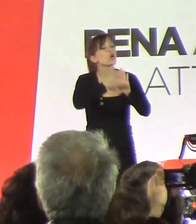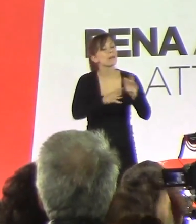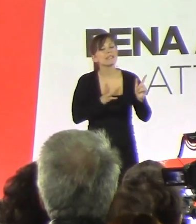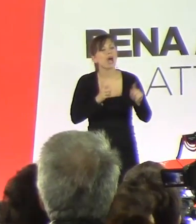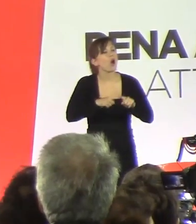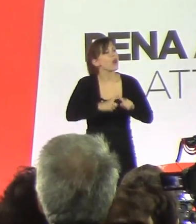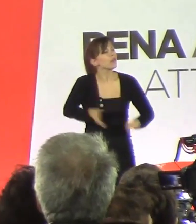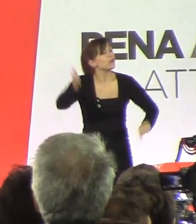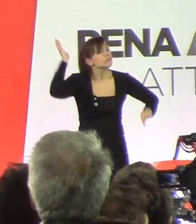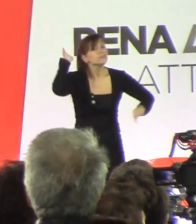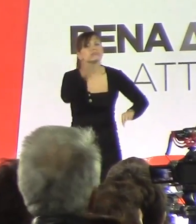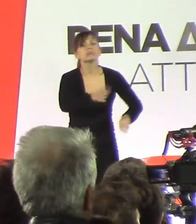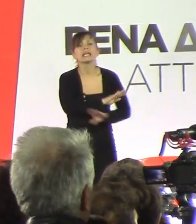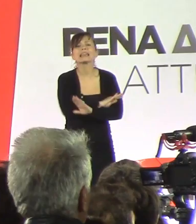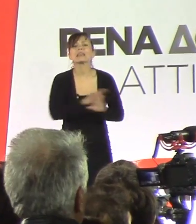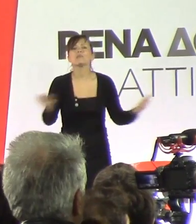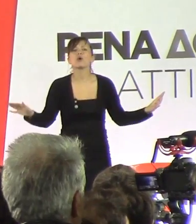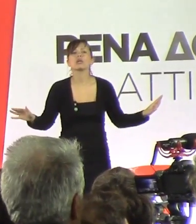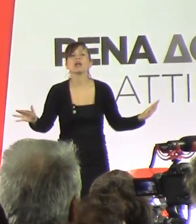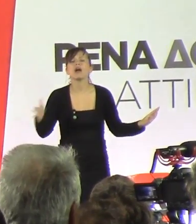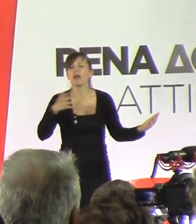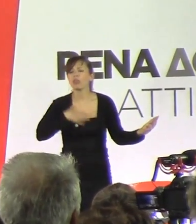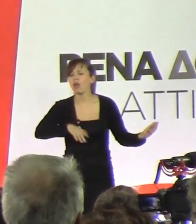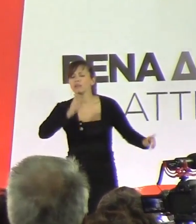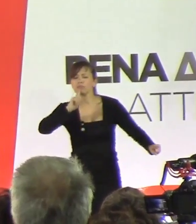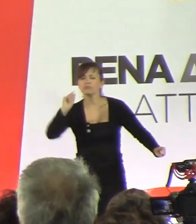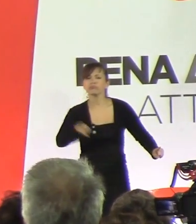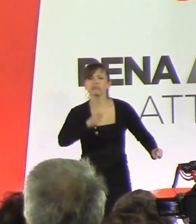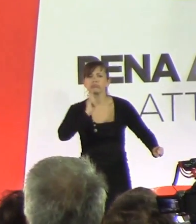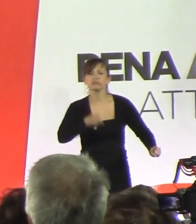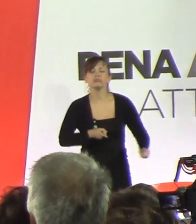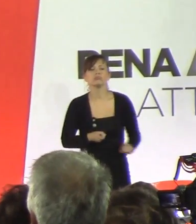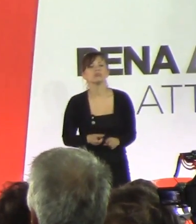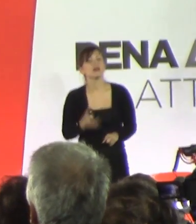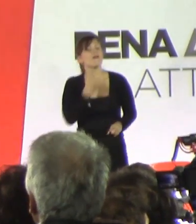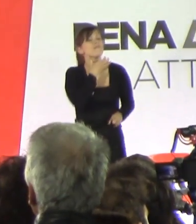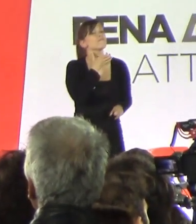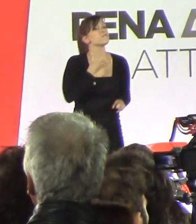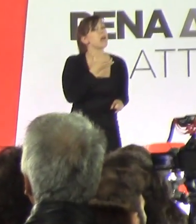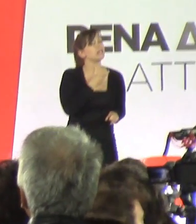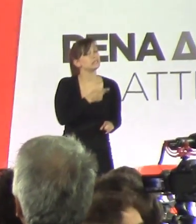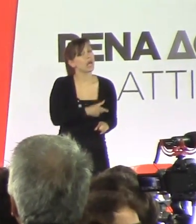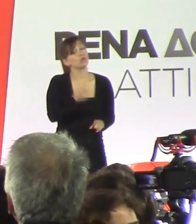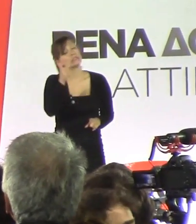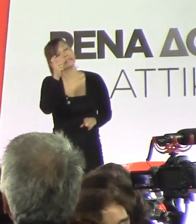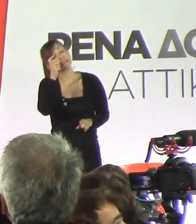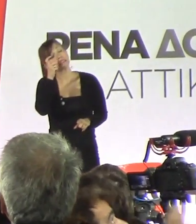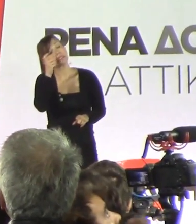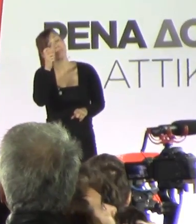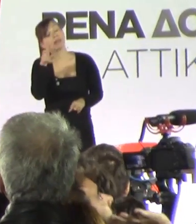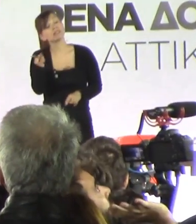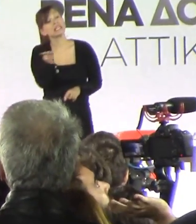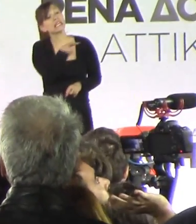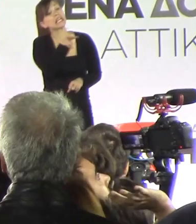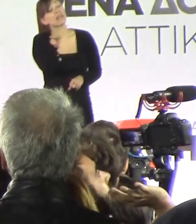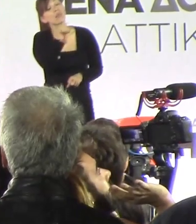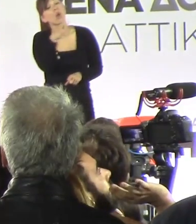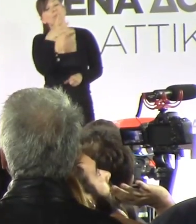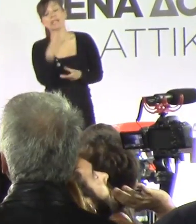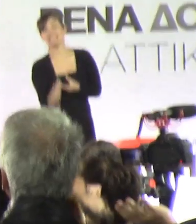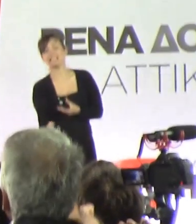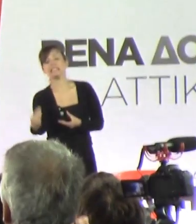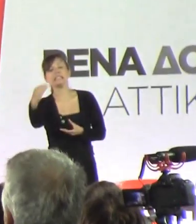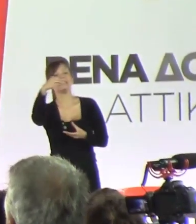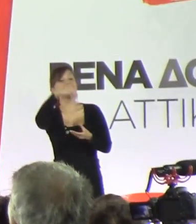Ελλήνων, επιβάλλουν τη θέλησή τους. Κύριος Σαμαράς, κύριος Βενιζέλος, αφού συμμετείχαν ως